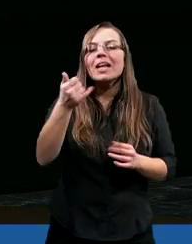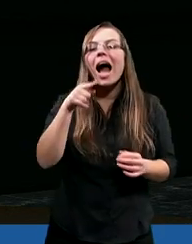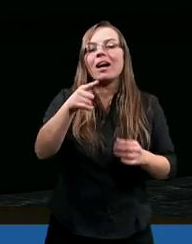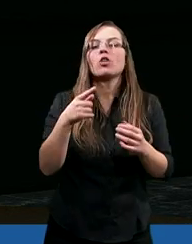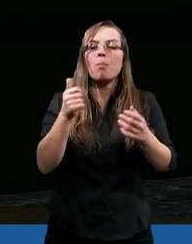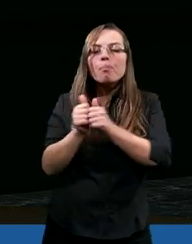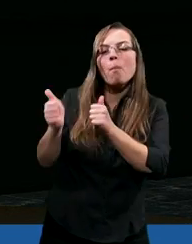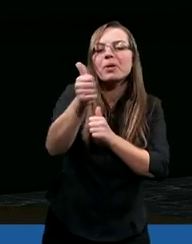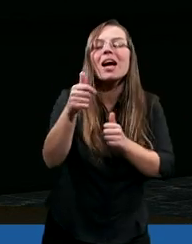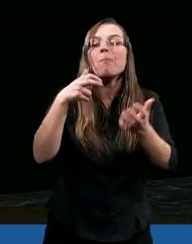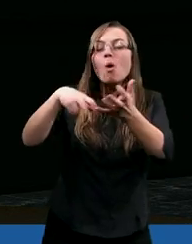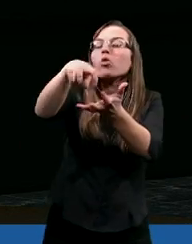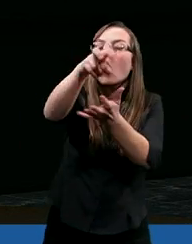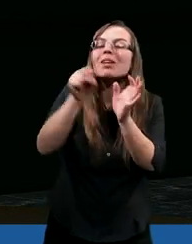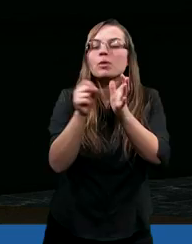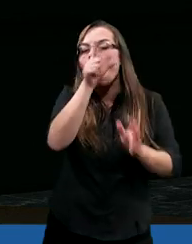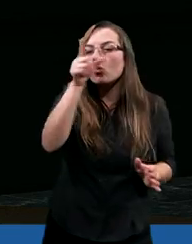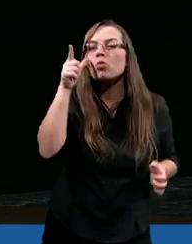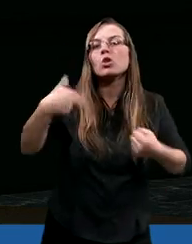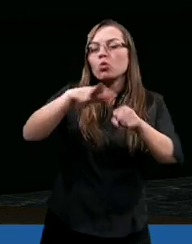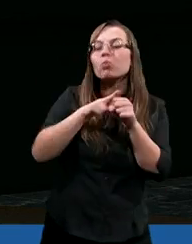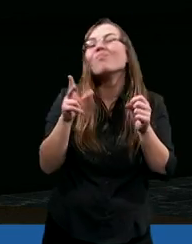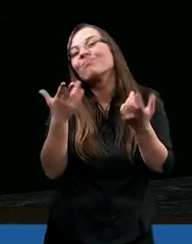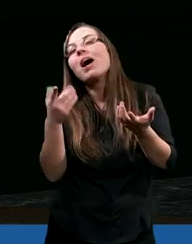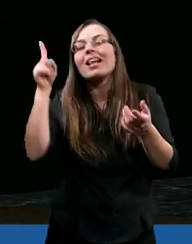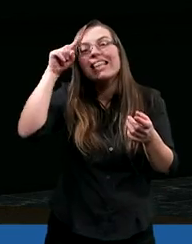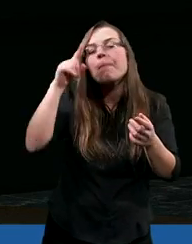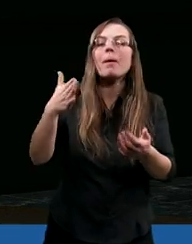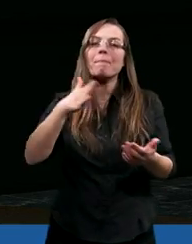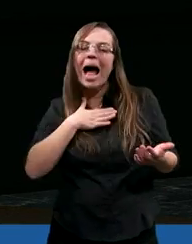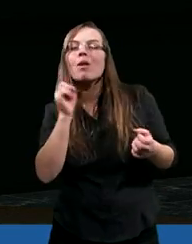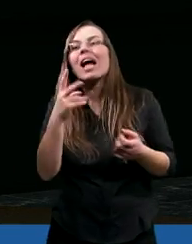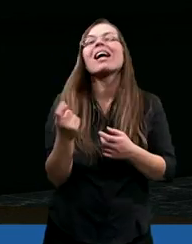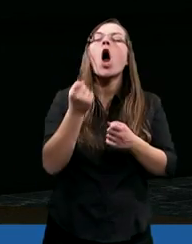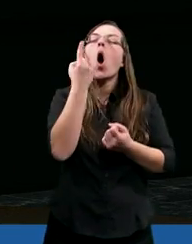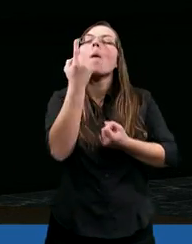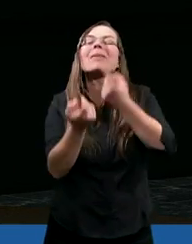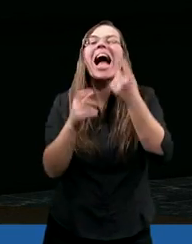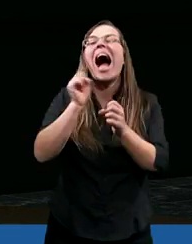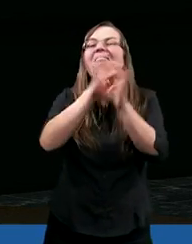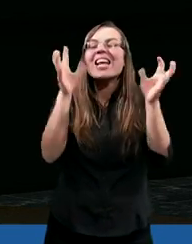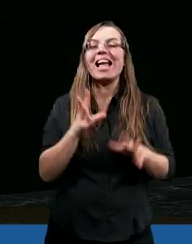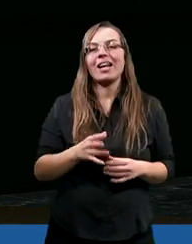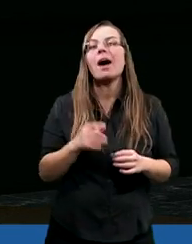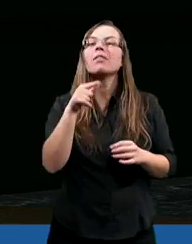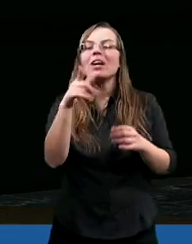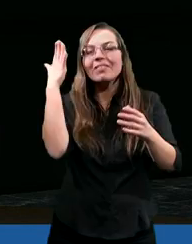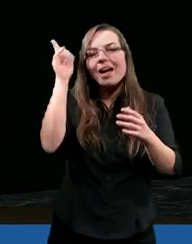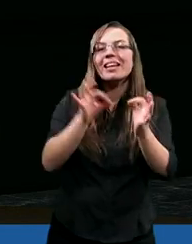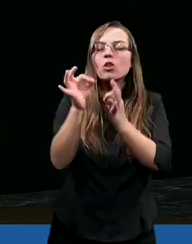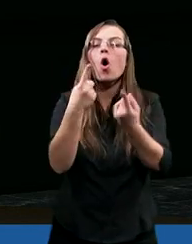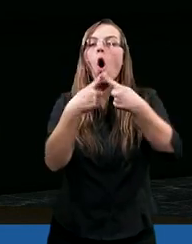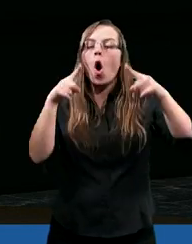podchodzimy do ludzi, którzy rzekomo mają takie objawienia. Wiemy z historii